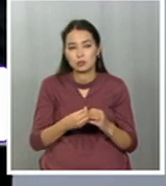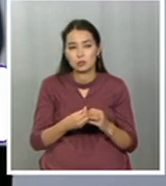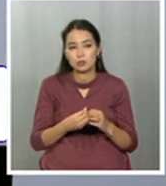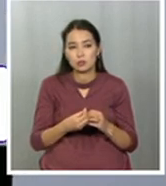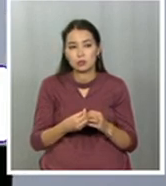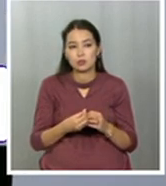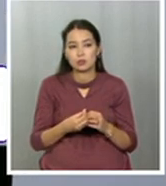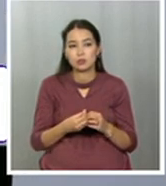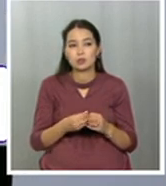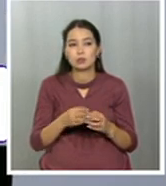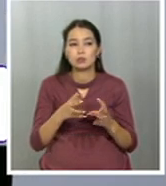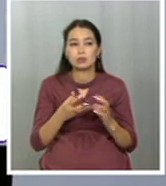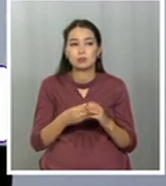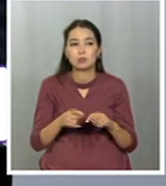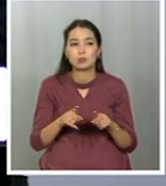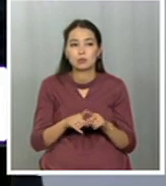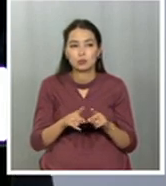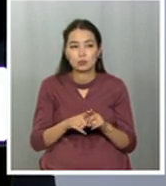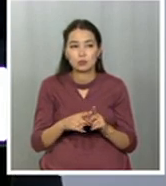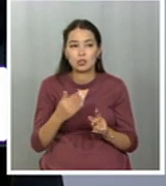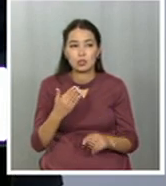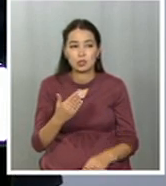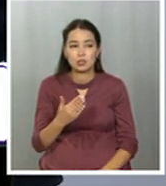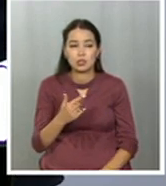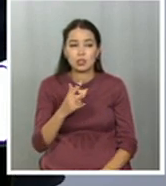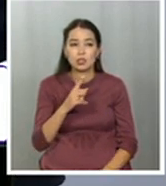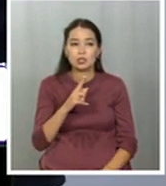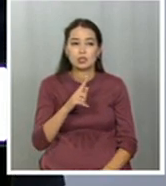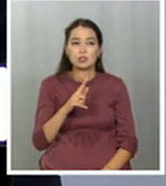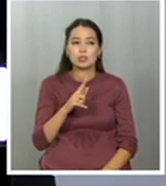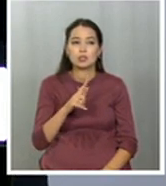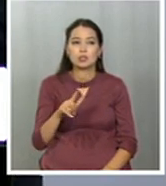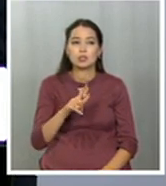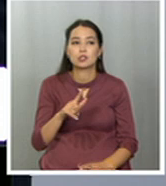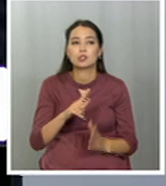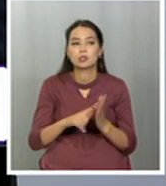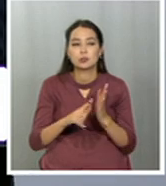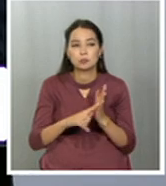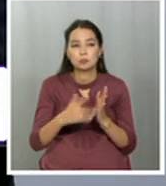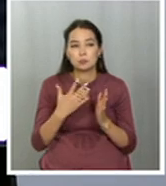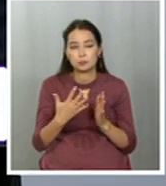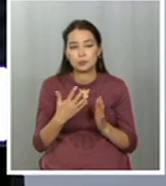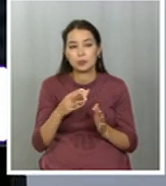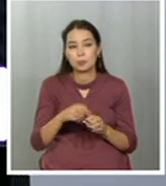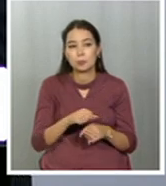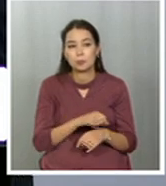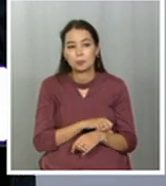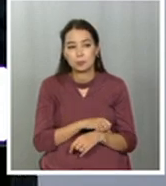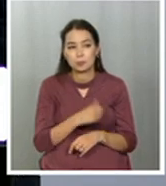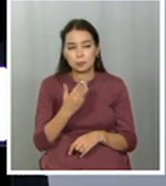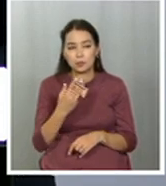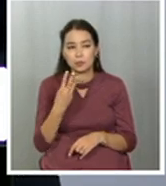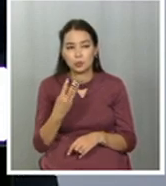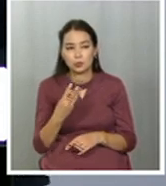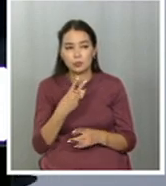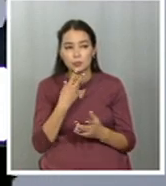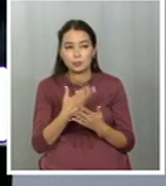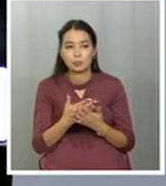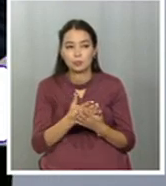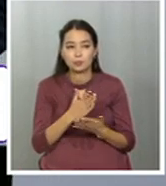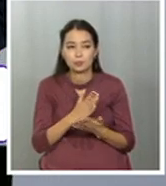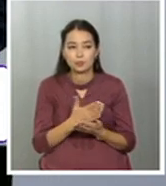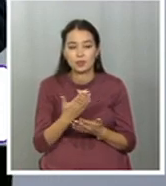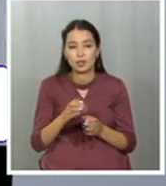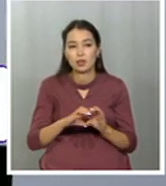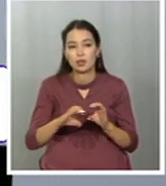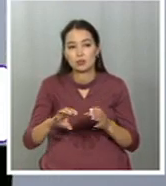су шығыны 75 метр куб секундта құрайды. Енді ол жерде канал бойында 22 су көтергіш станциялары